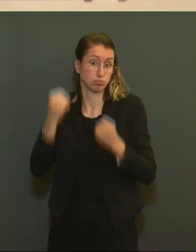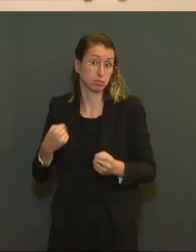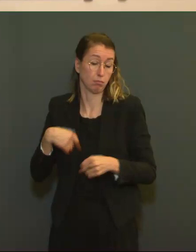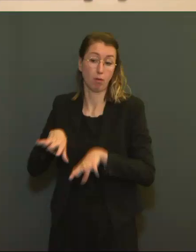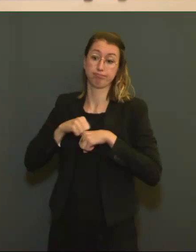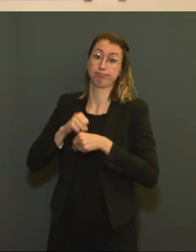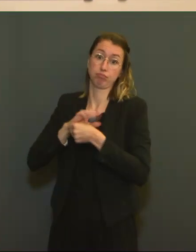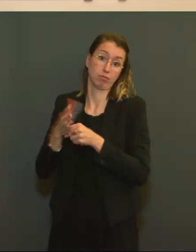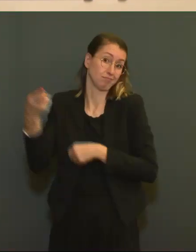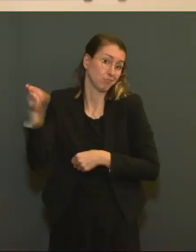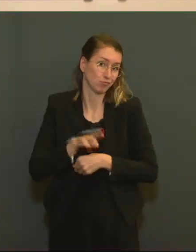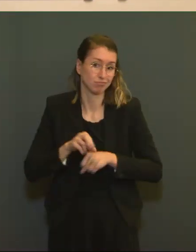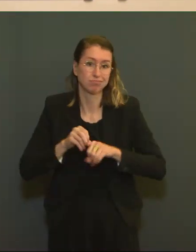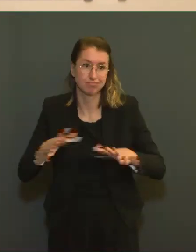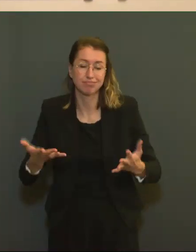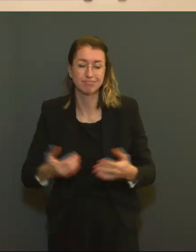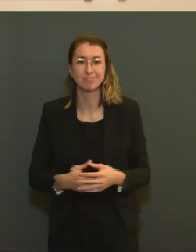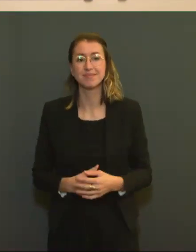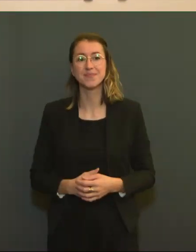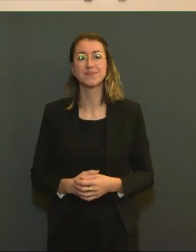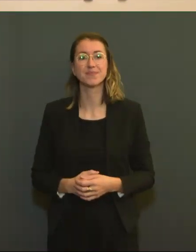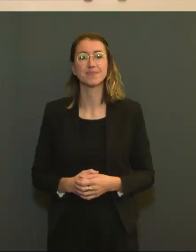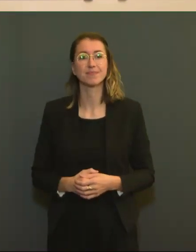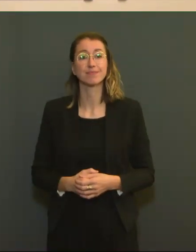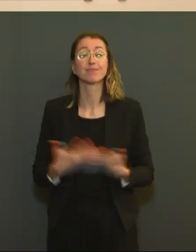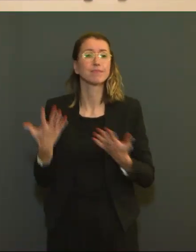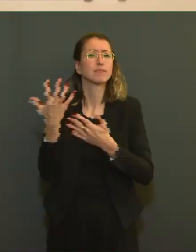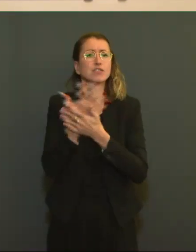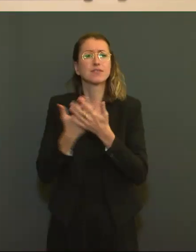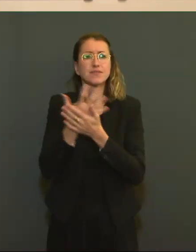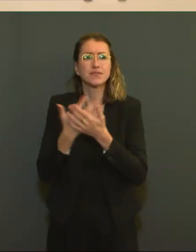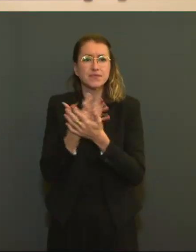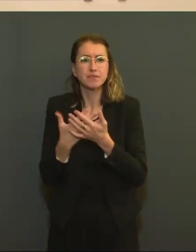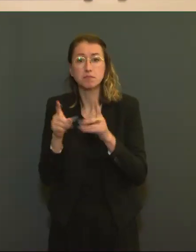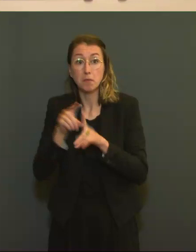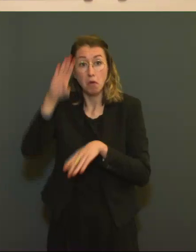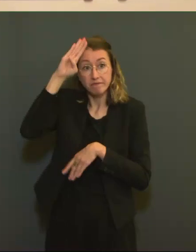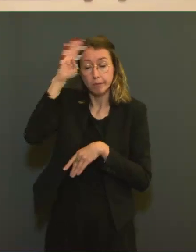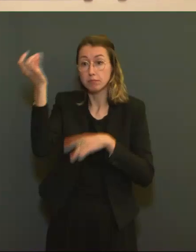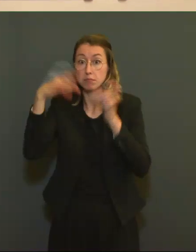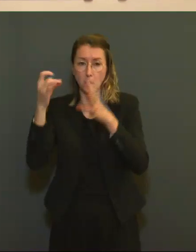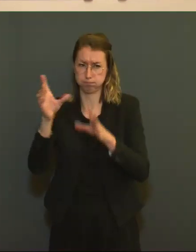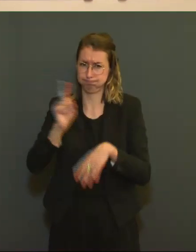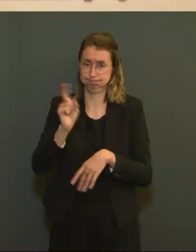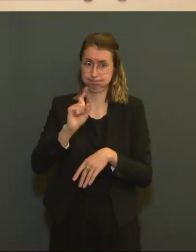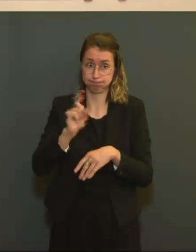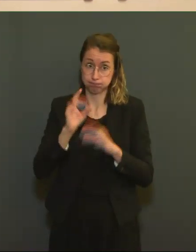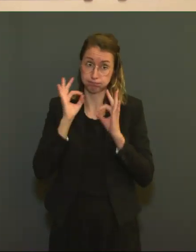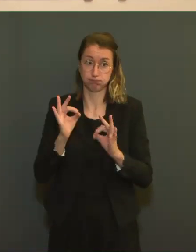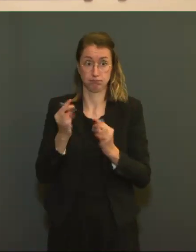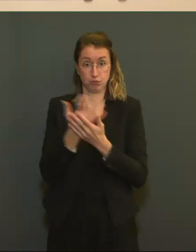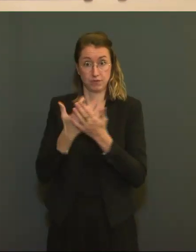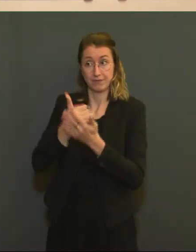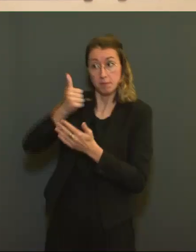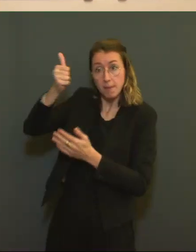virus. Ces chiffres ne tombent pas du ciel. Ces chiffres, nous ne les inventons pas. Ce sont ceux qui sont fournis par le pays lui-même.